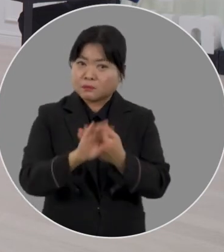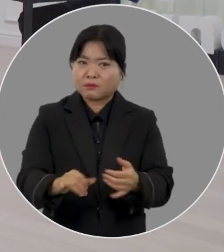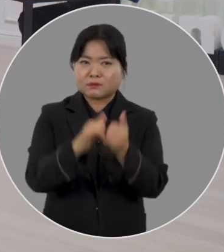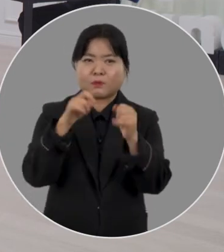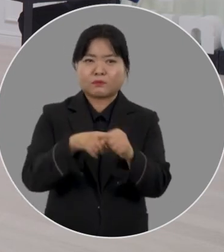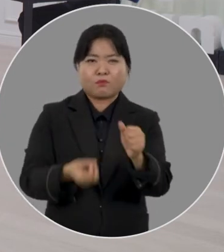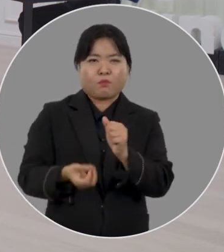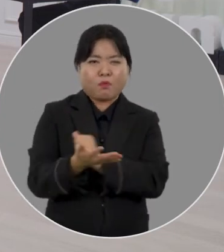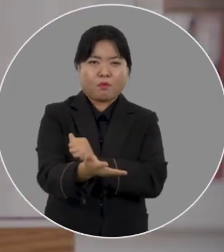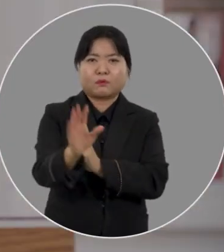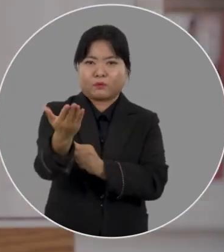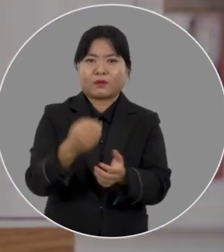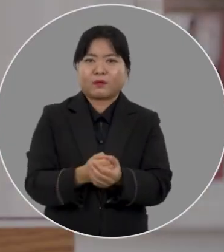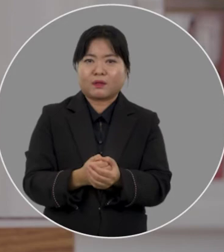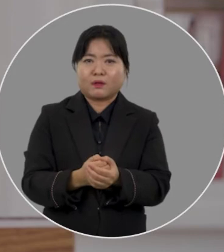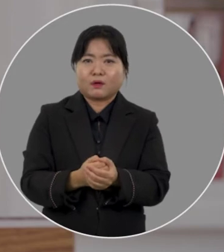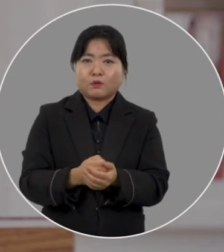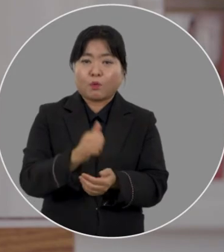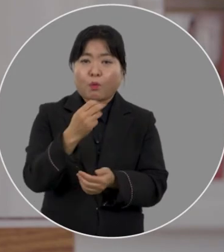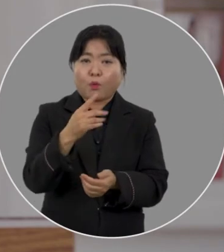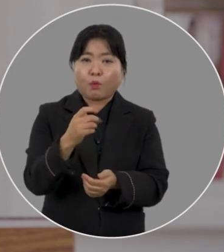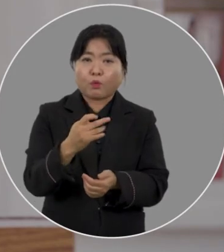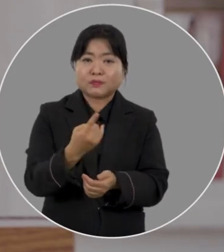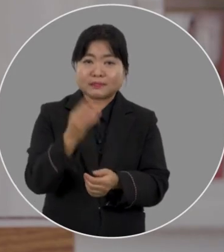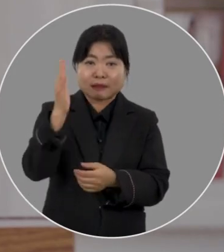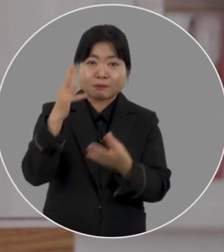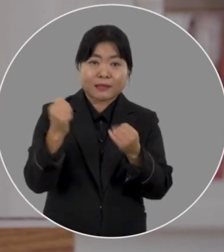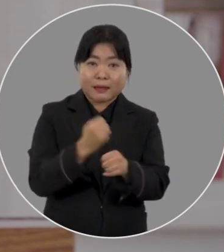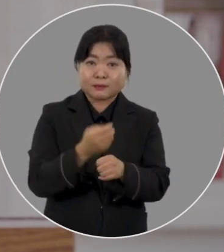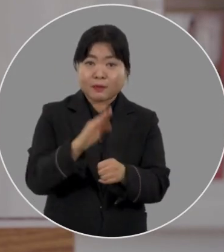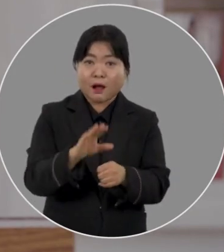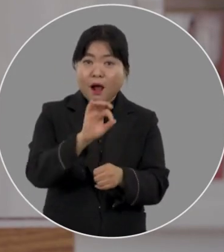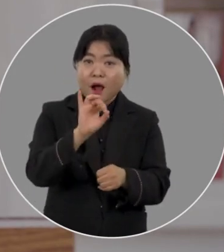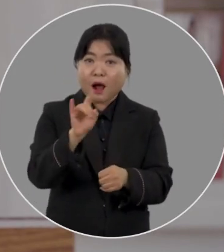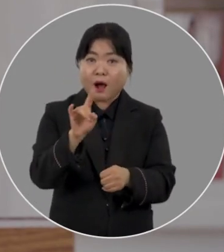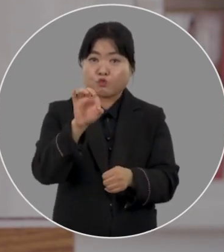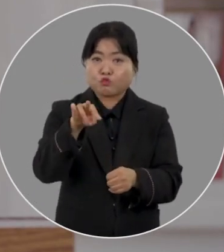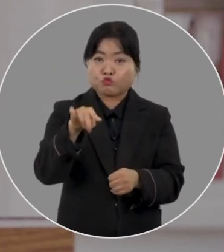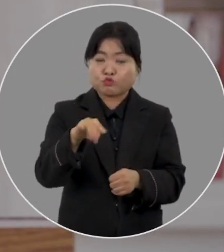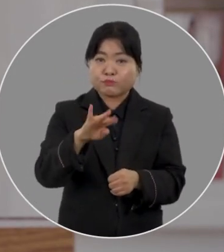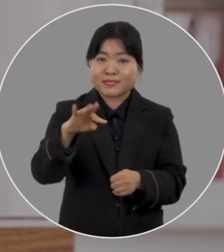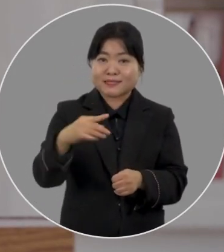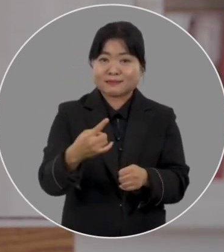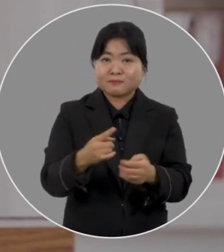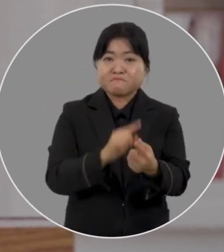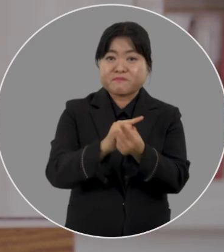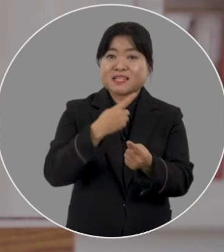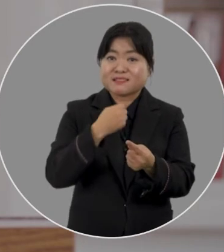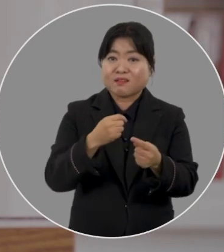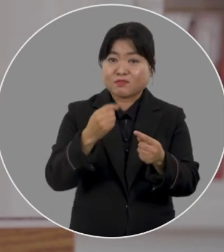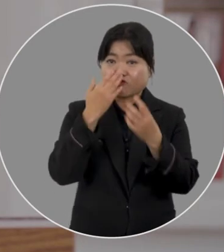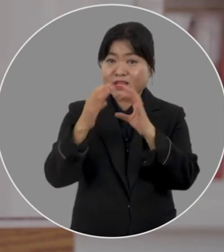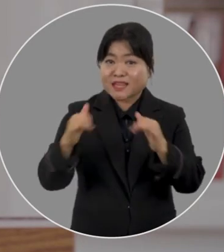있는 거거든요. 뭐 우리가 홀로코스트 얘기를 많이 하지만 아우슈비츠에 당했던 그 처절한 피해자가 네. 지금 또